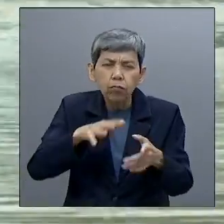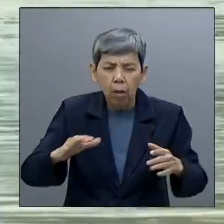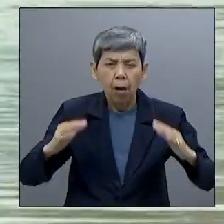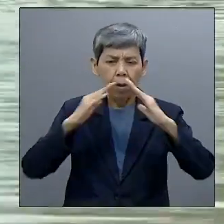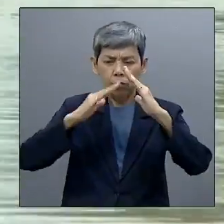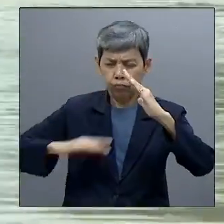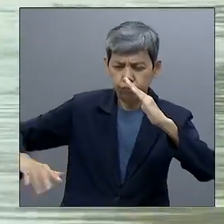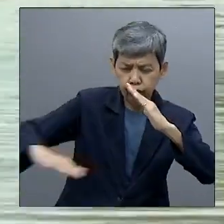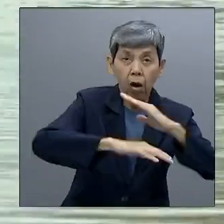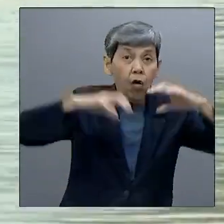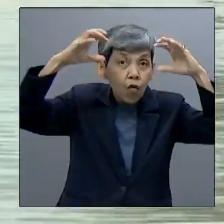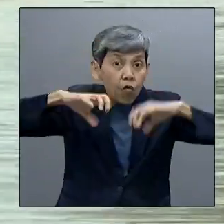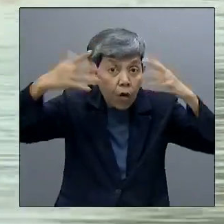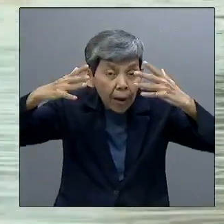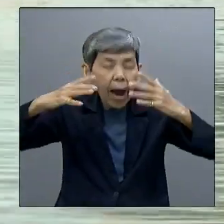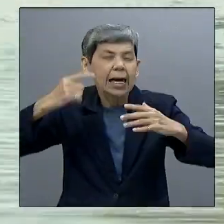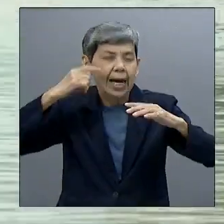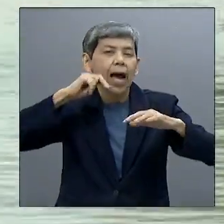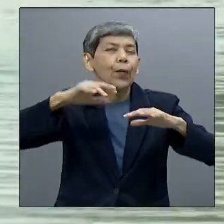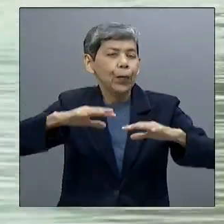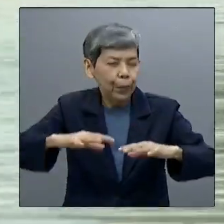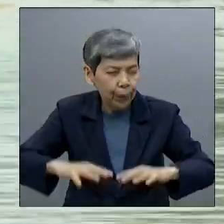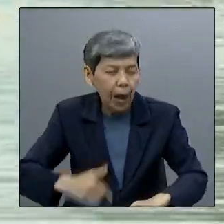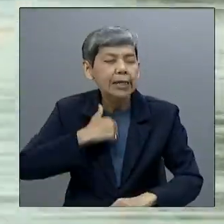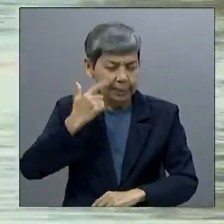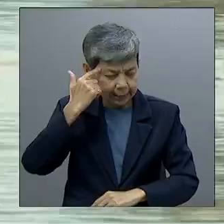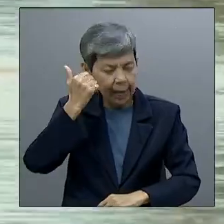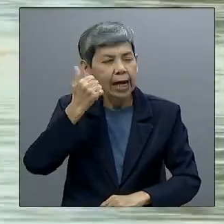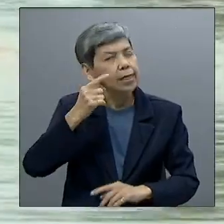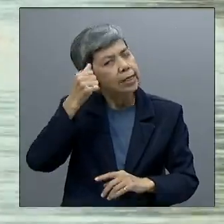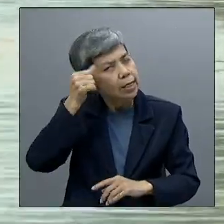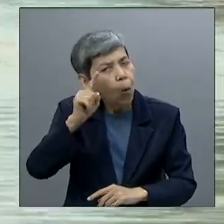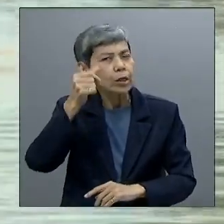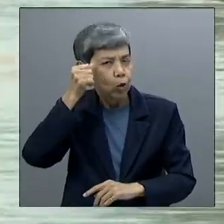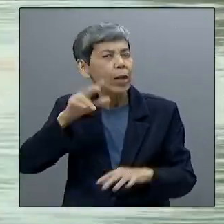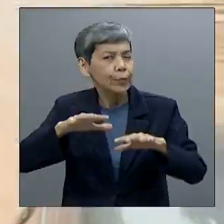ถ้าเกิดว่าฝนไม่ตกลงมาเพิ่มสถานการณ์น่าจะเป็นปกติใน 1-2 วันค่ะ